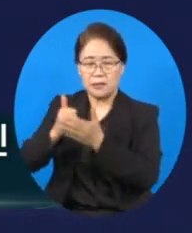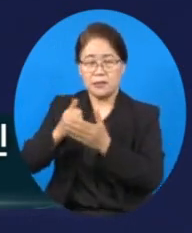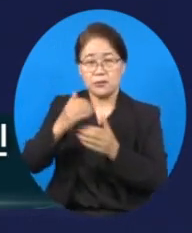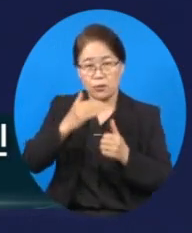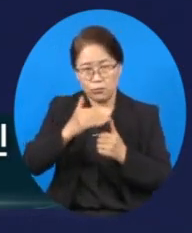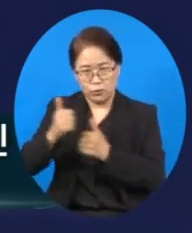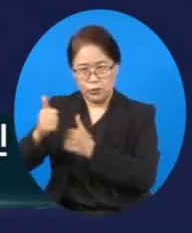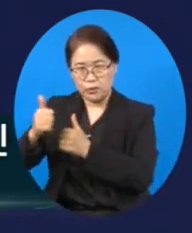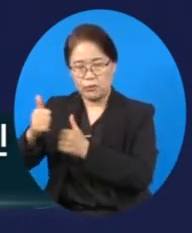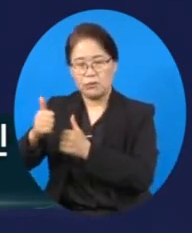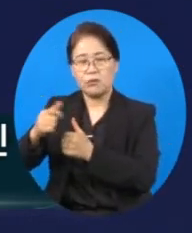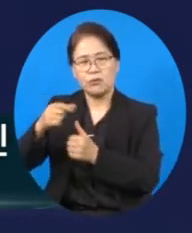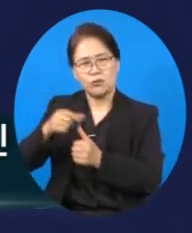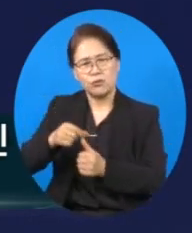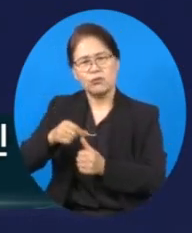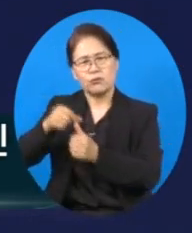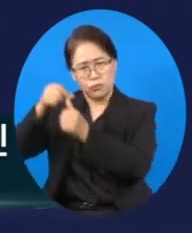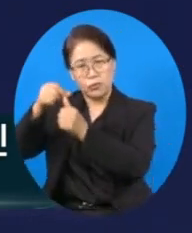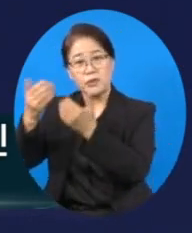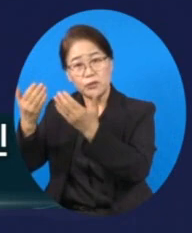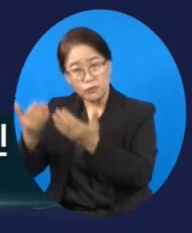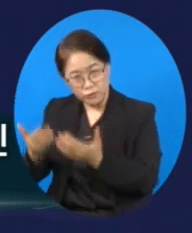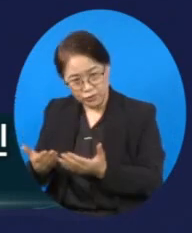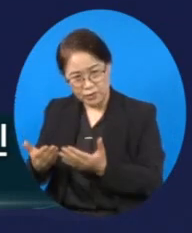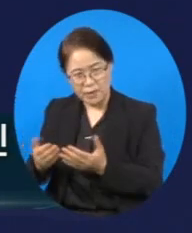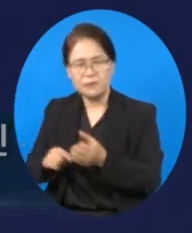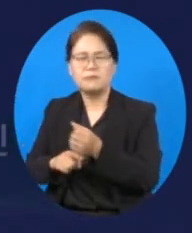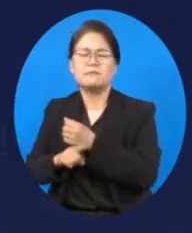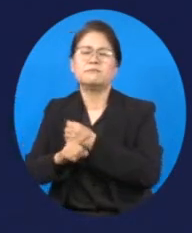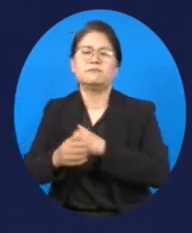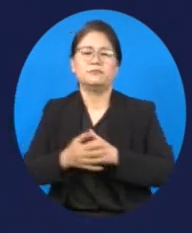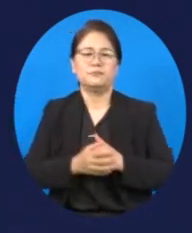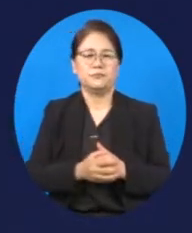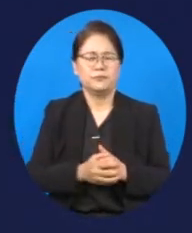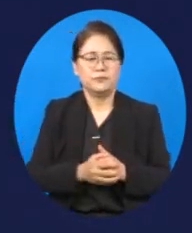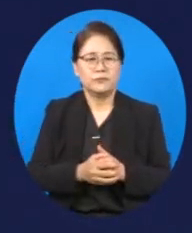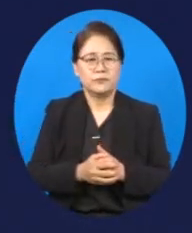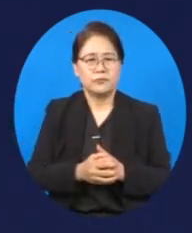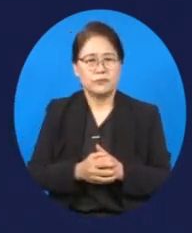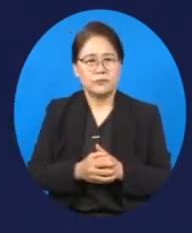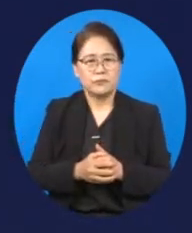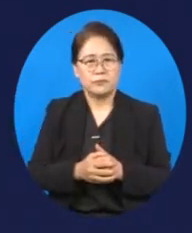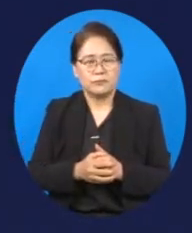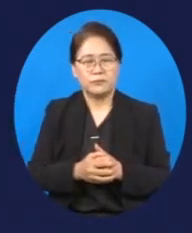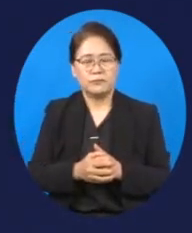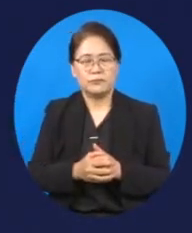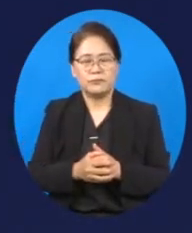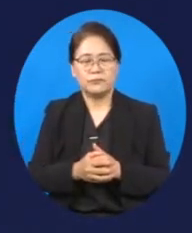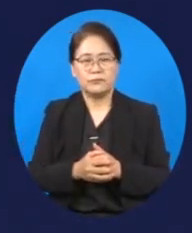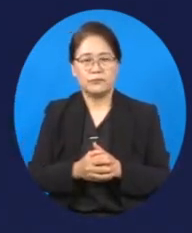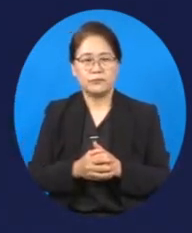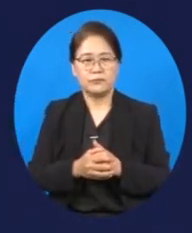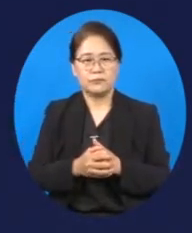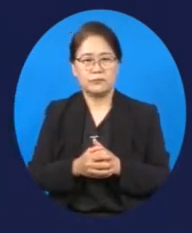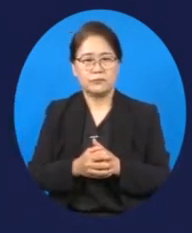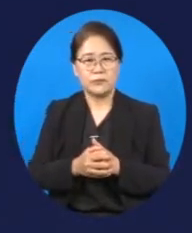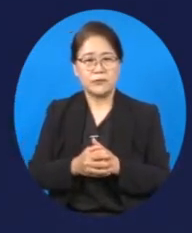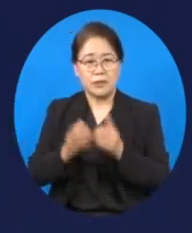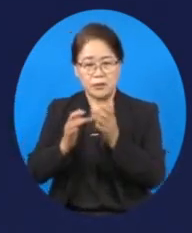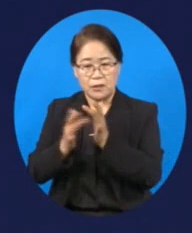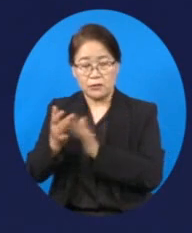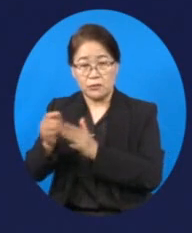그의 기이한 빛에 들어가게 하셨다 이것이 바로 우리가 받은 구원이라는 거예요 그러므로